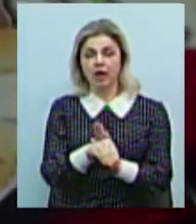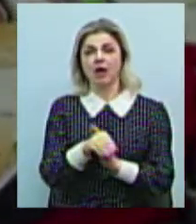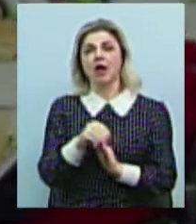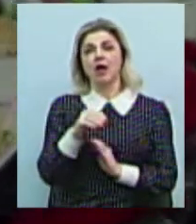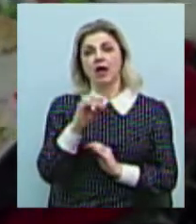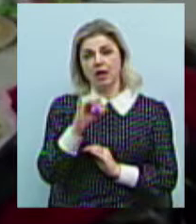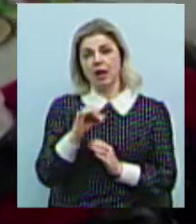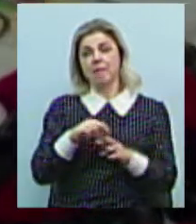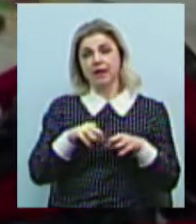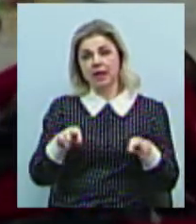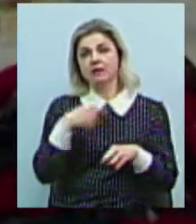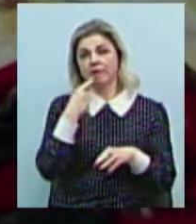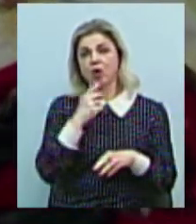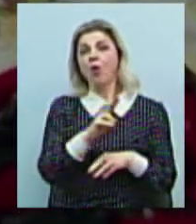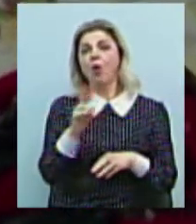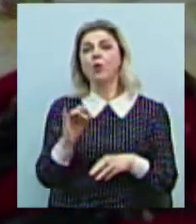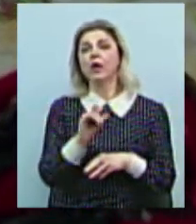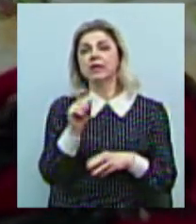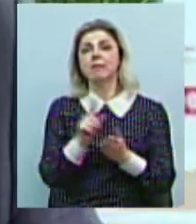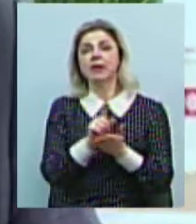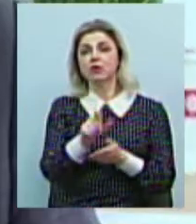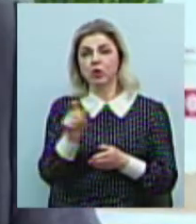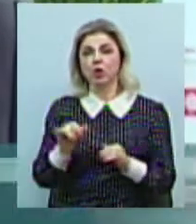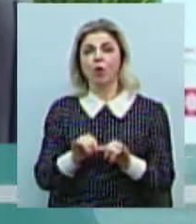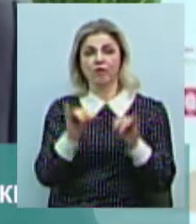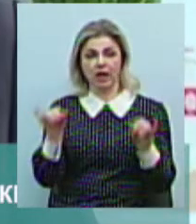Шамбір розповідає, кому з пенсіонерів збільшать виплати. По